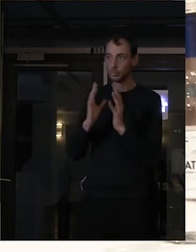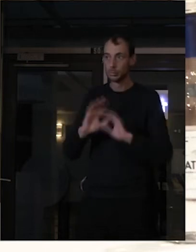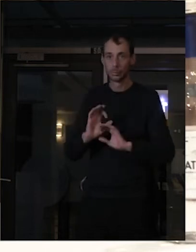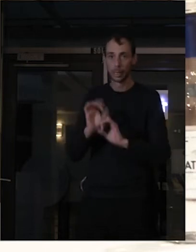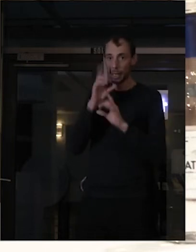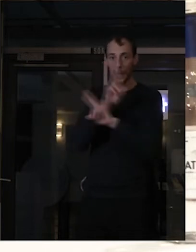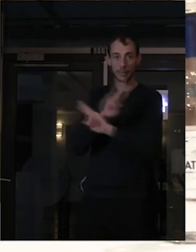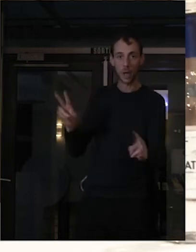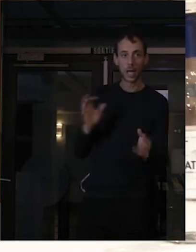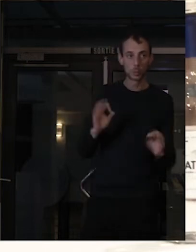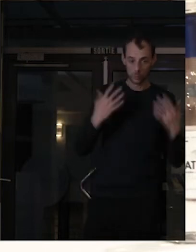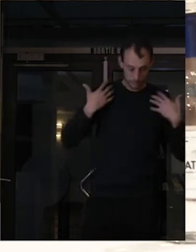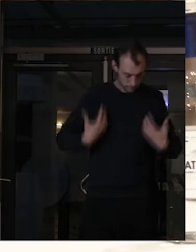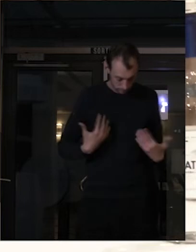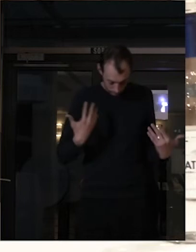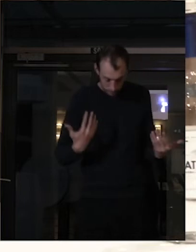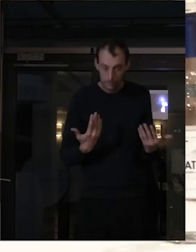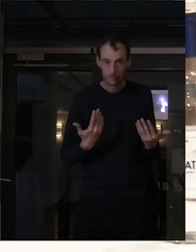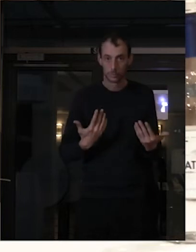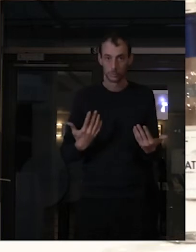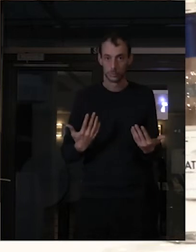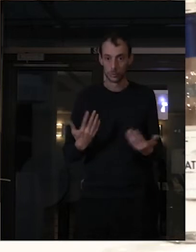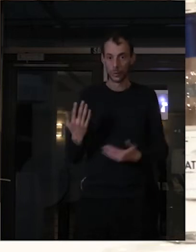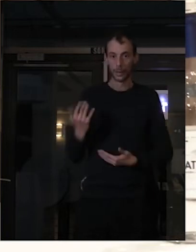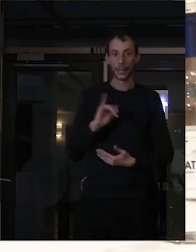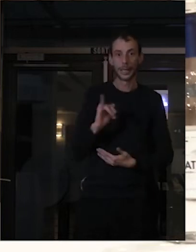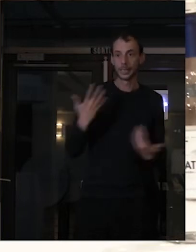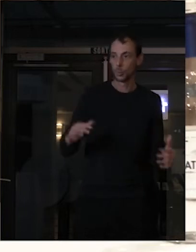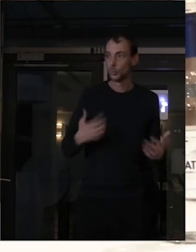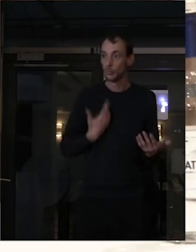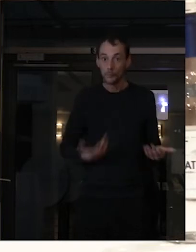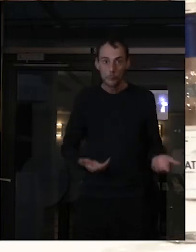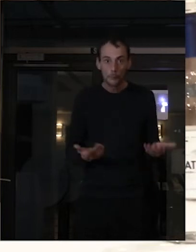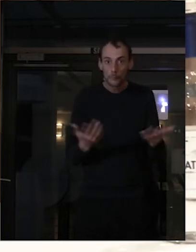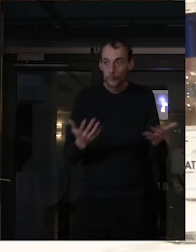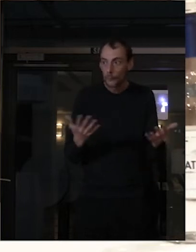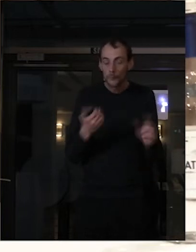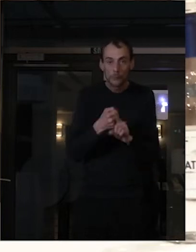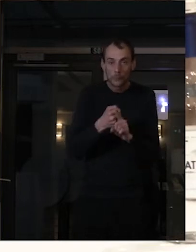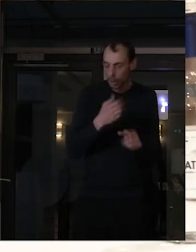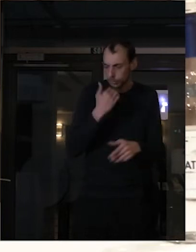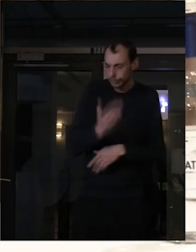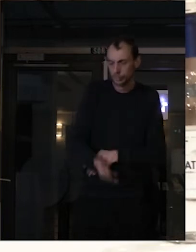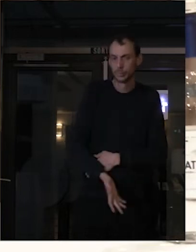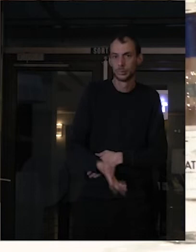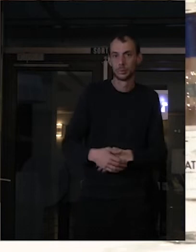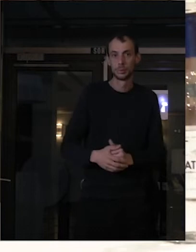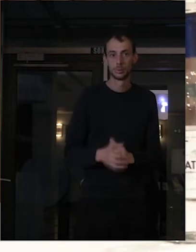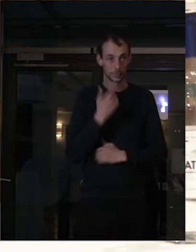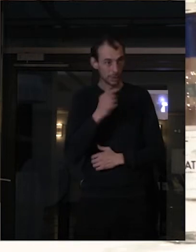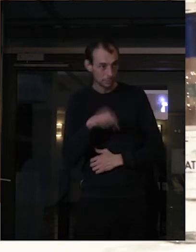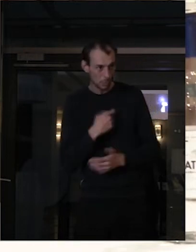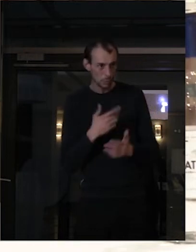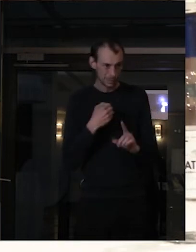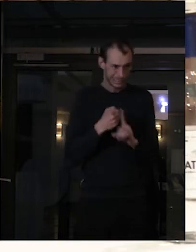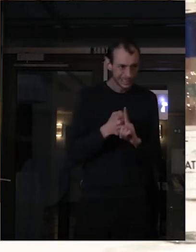clairement, c'est pas possible, quoi. Donc toi, tu te dirais qu'il faut se battre encore 2 fois,